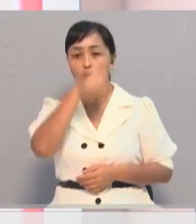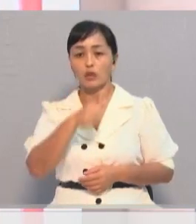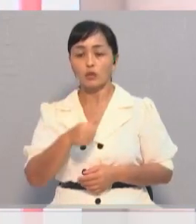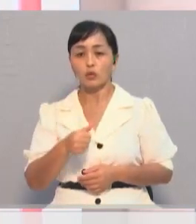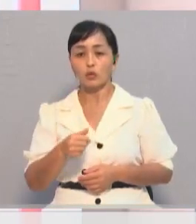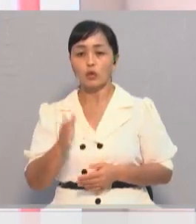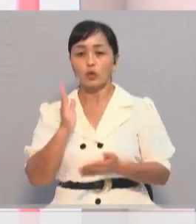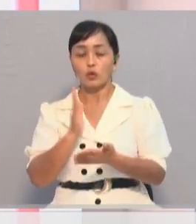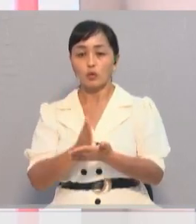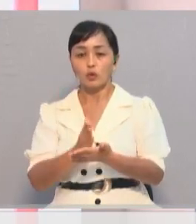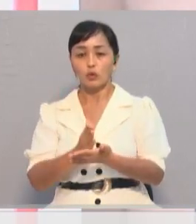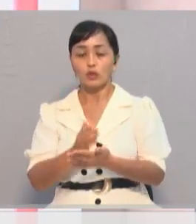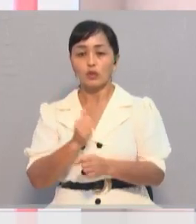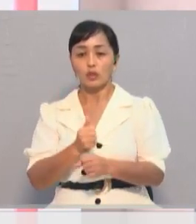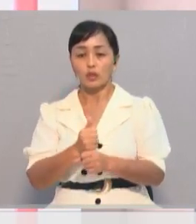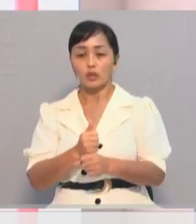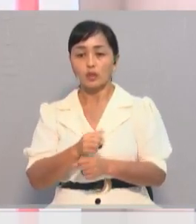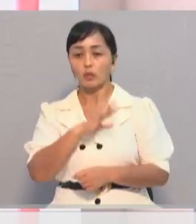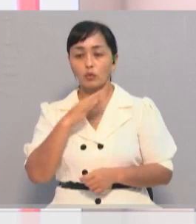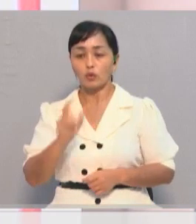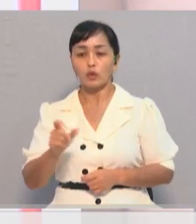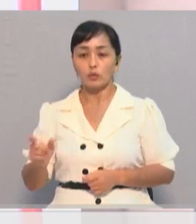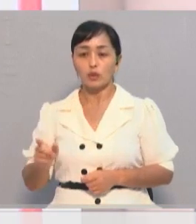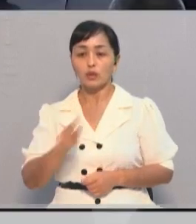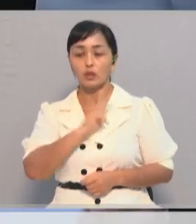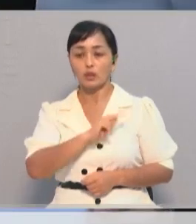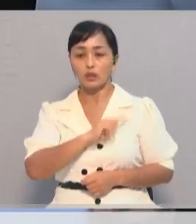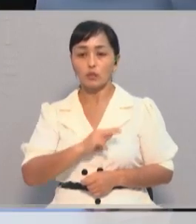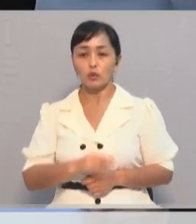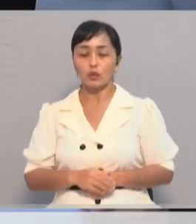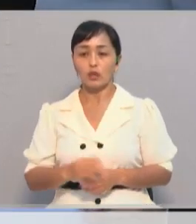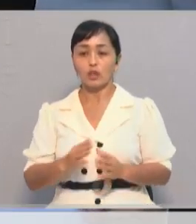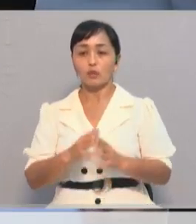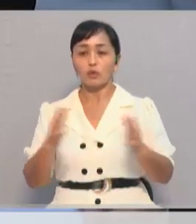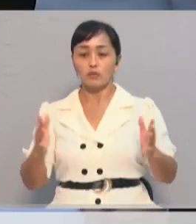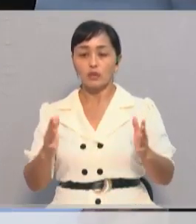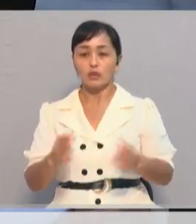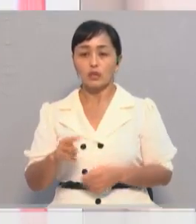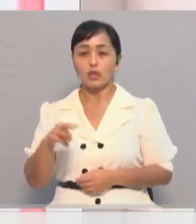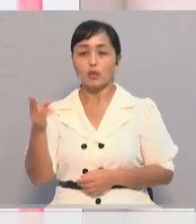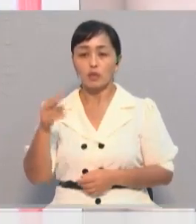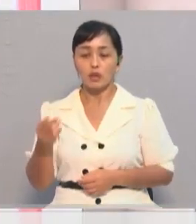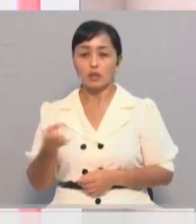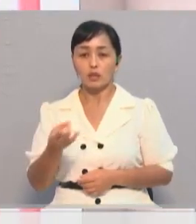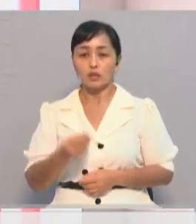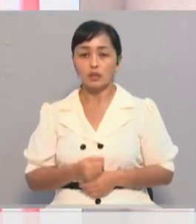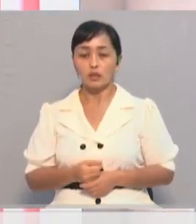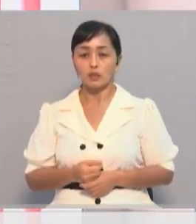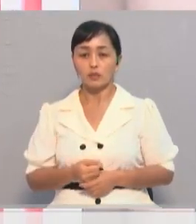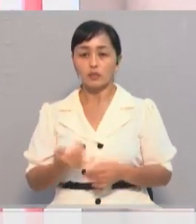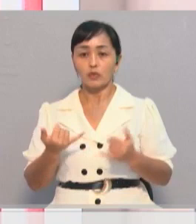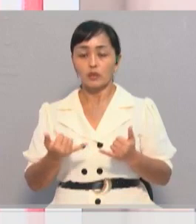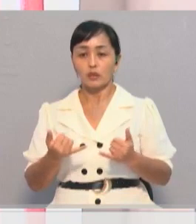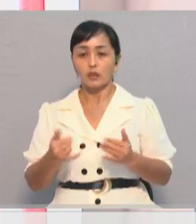создано 1606 новых рабочих мест. Объем производства увеличится на 84,6 миллиарда тенге. Дополнительно в бюджет поступят